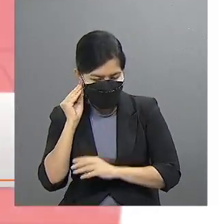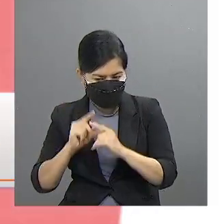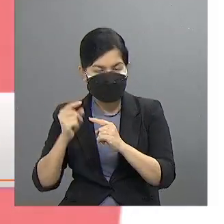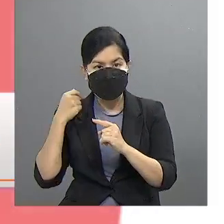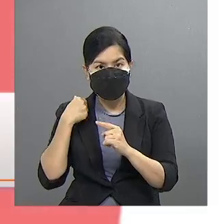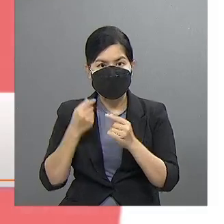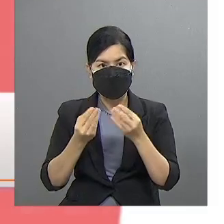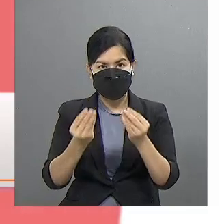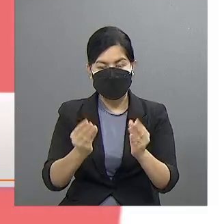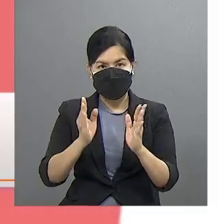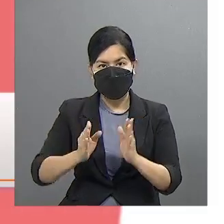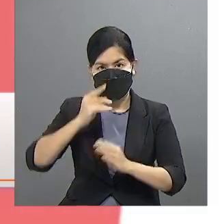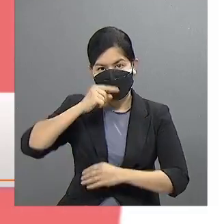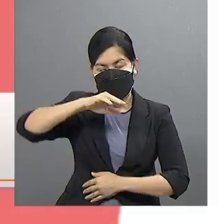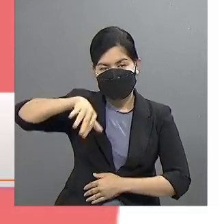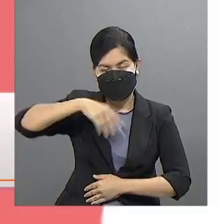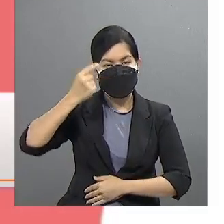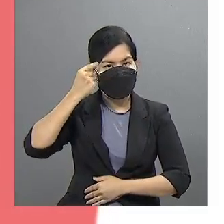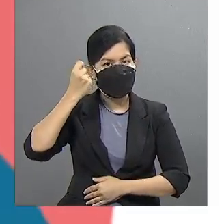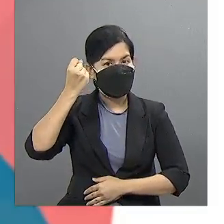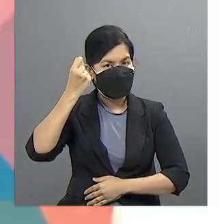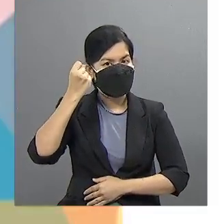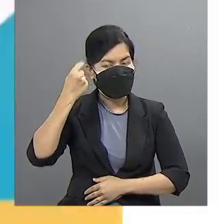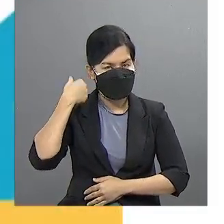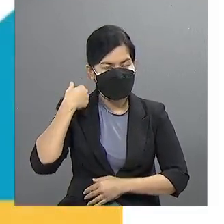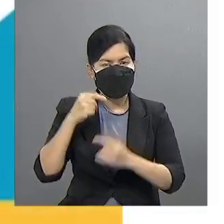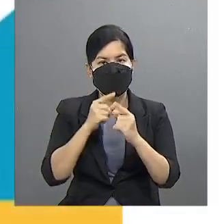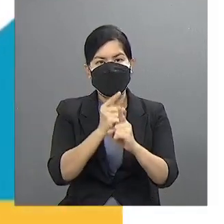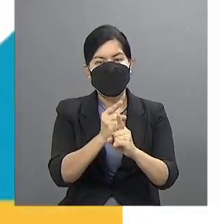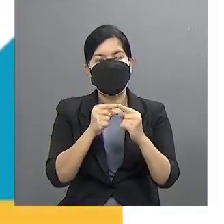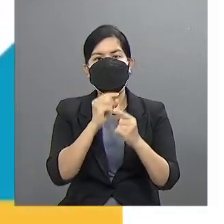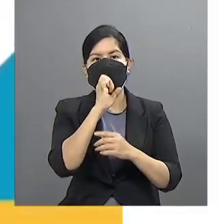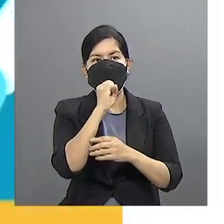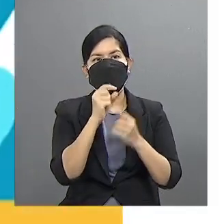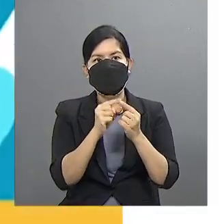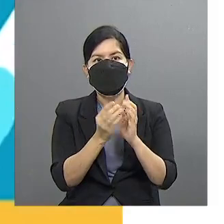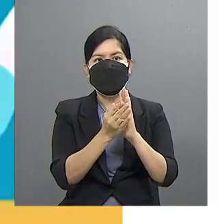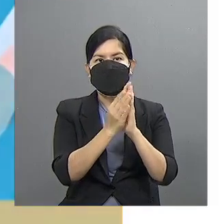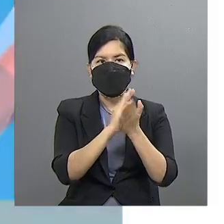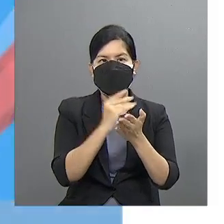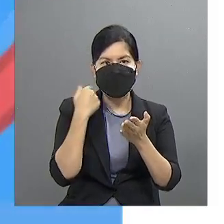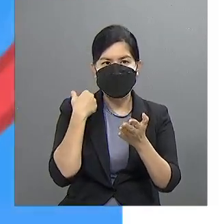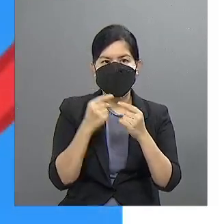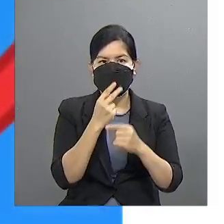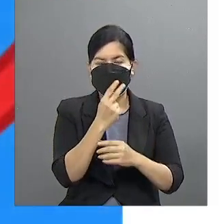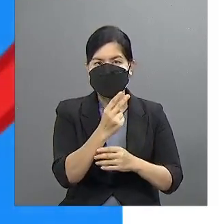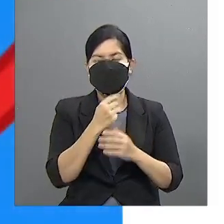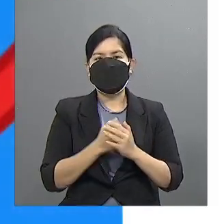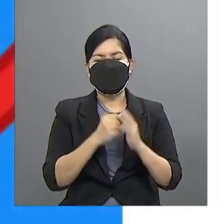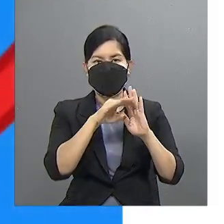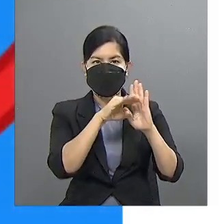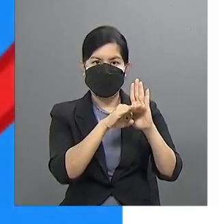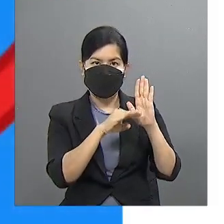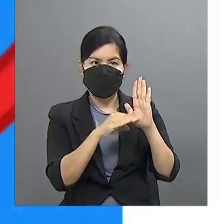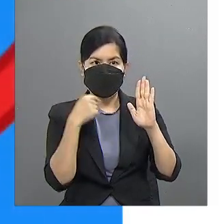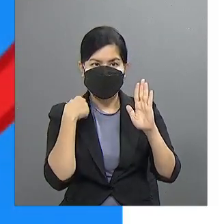กิลที่ได้นะครับแล้วก็ลองเอามาใช้งานดูแล้วก็เราจะดูกันต่อเนี่ยครับว่ามันสามารถที่จะทำอะไรได้บ้